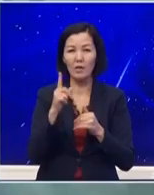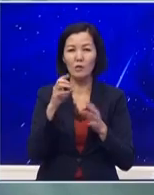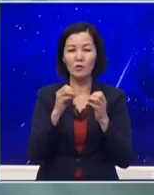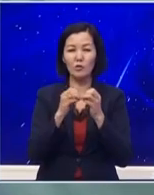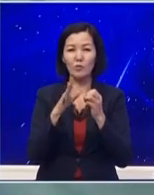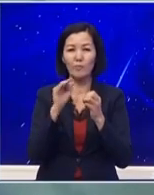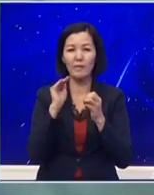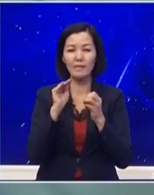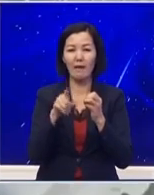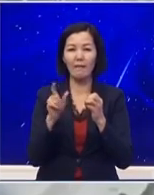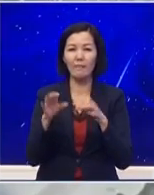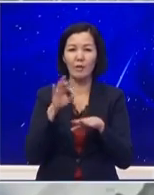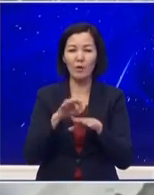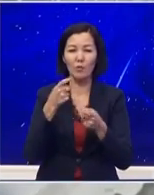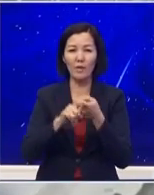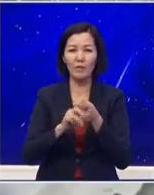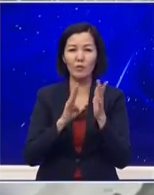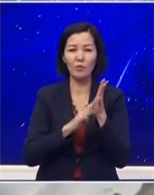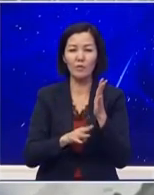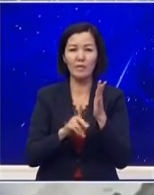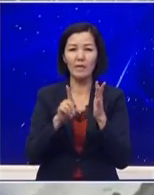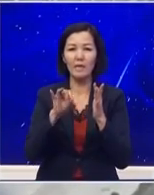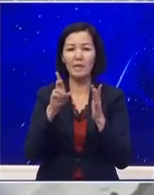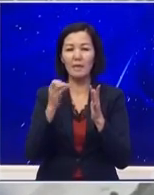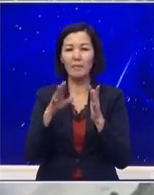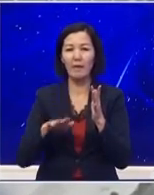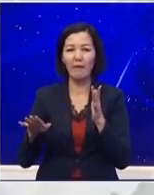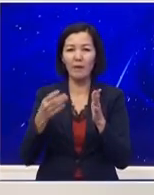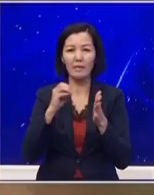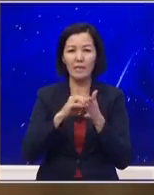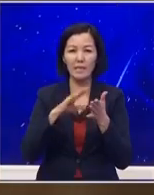ауру анықталды. Оның 90-ы осы Хэби аймағында тіркеліп отыр.